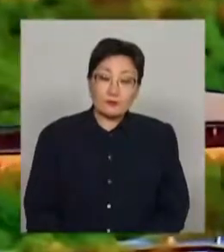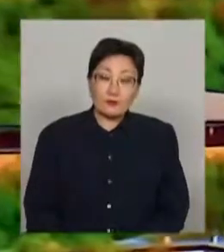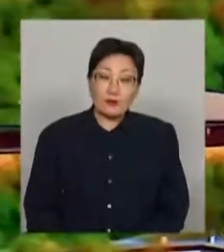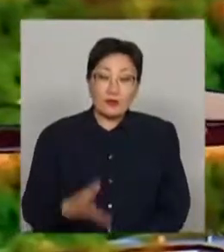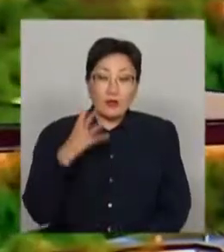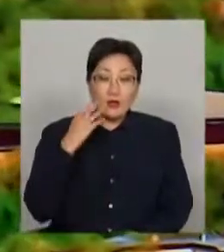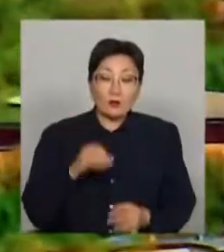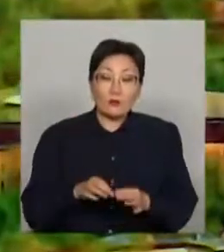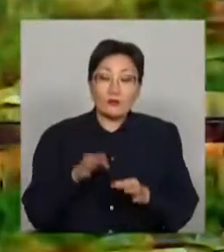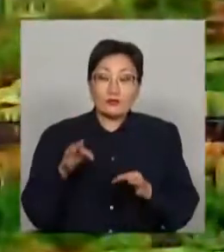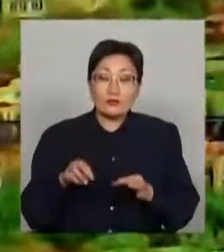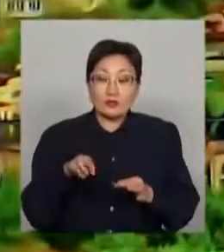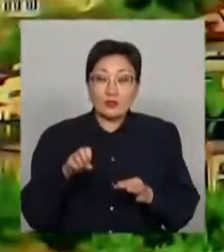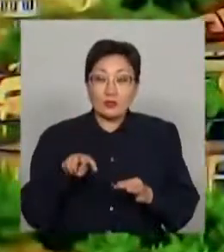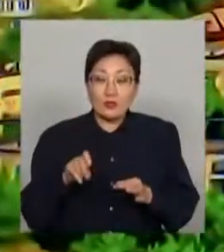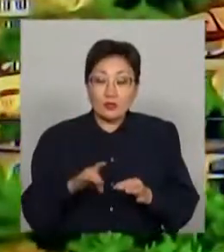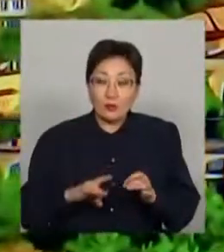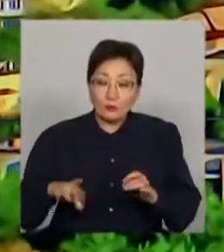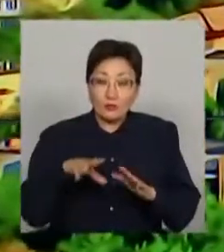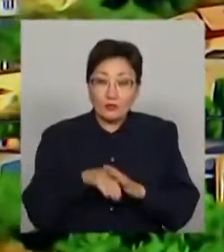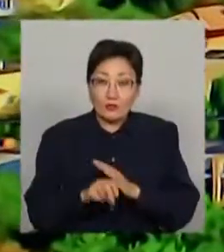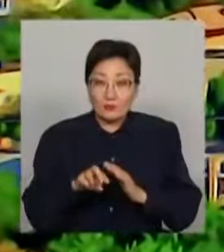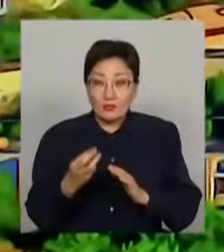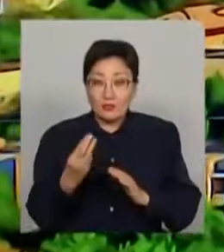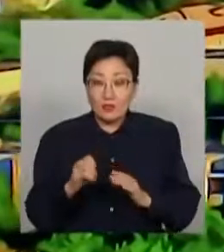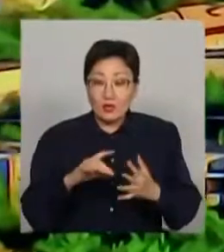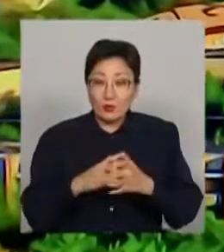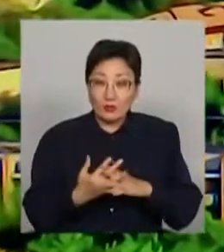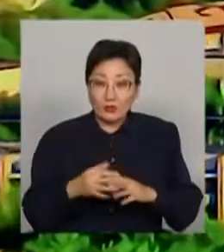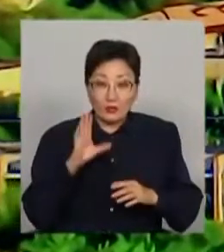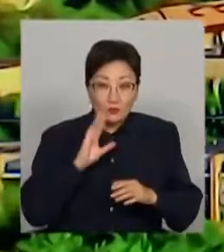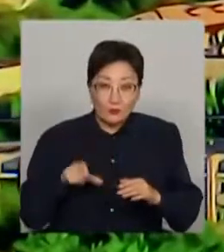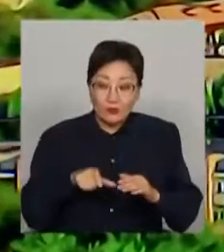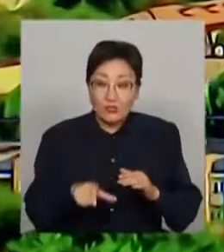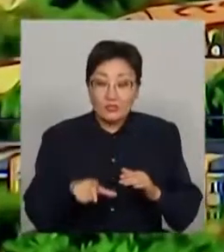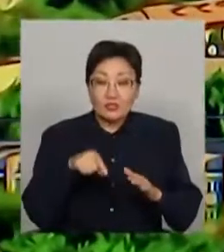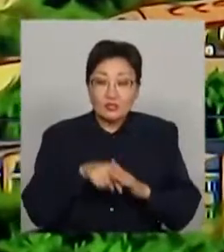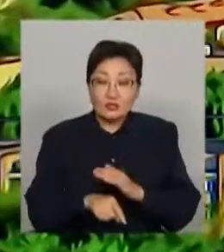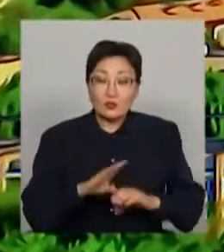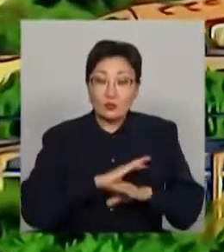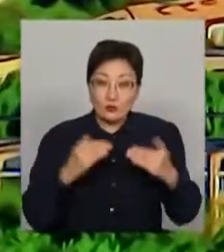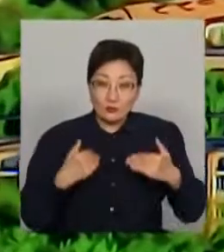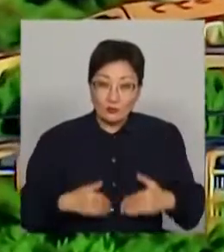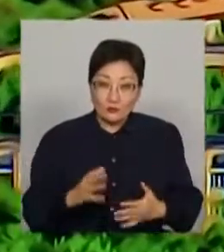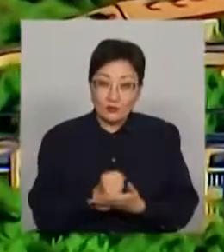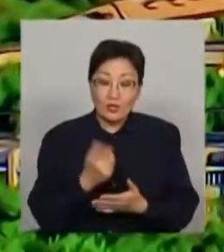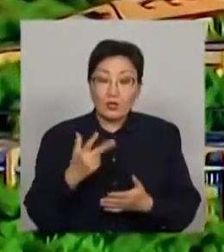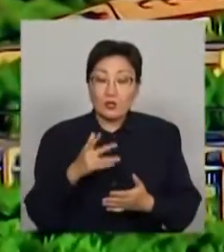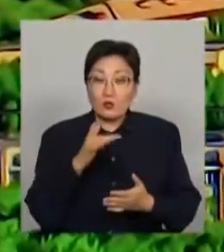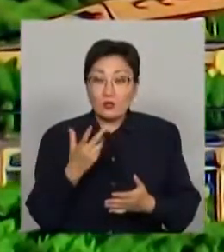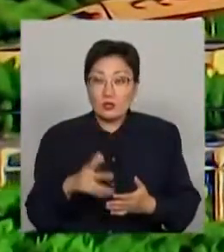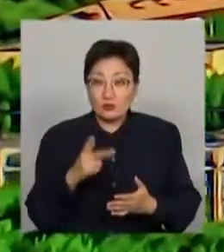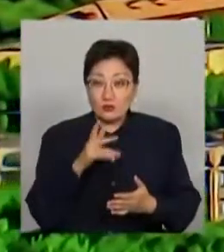Алматы облысы Талғар ауданына қарасты Еңбекші ауылындағы арықтан мәйіт табылды. Полиция дерегінше марқұм мал бағумен айналысқан 53 жастағы